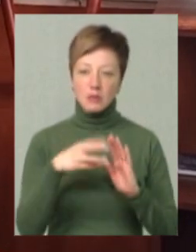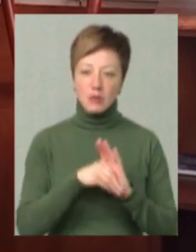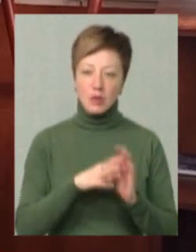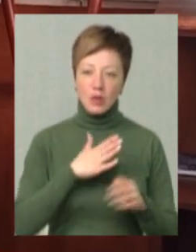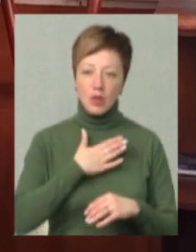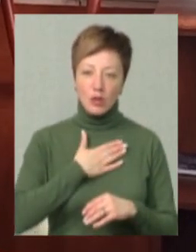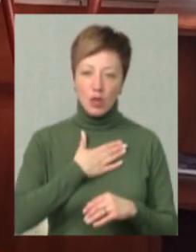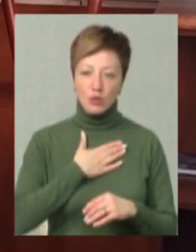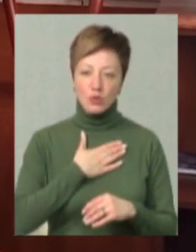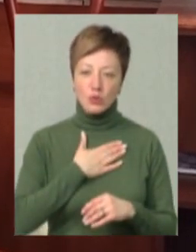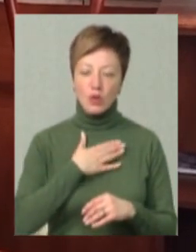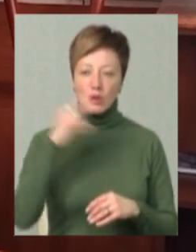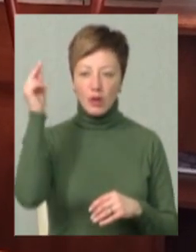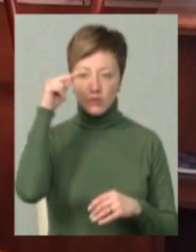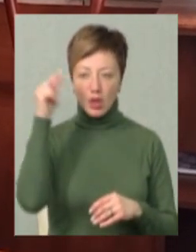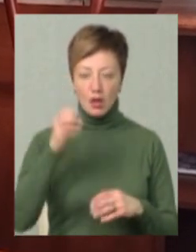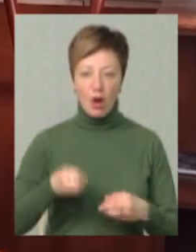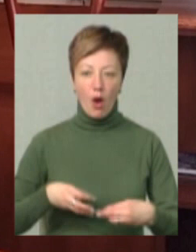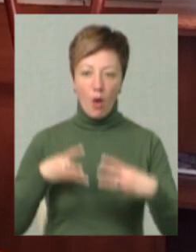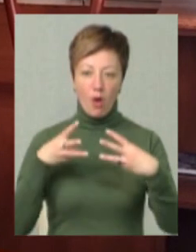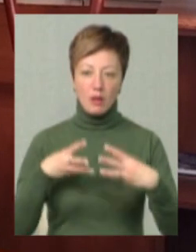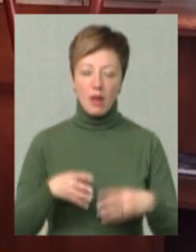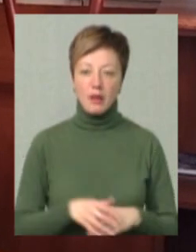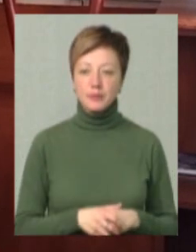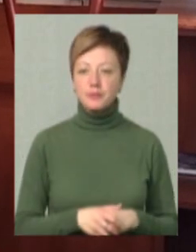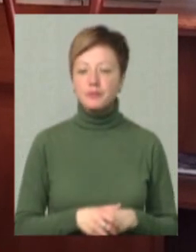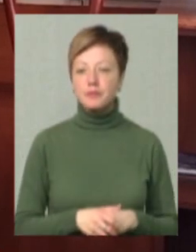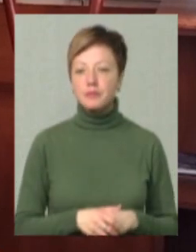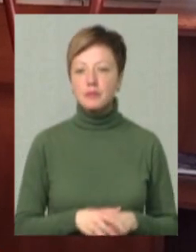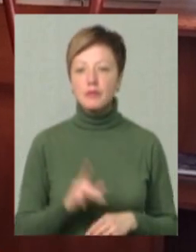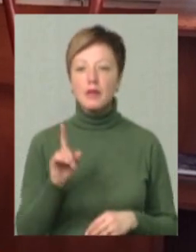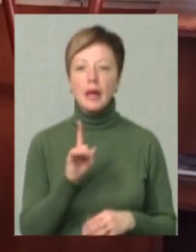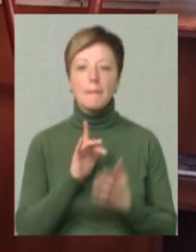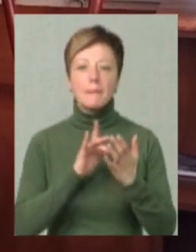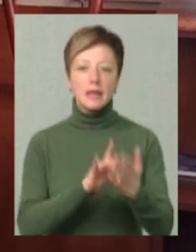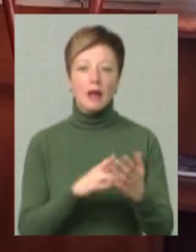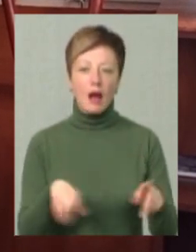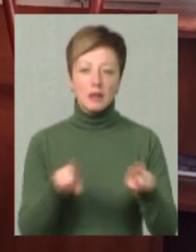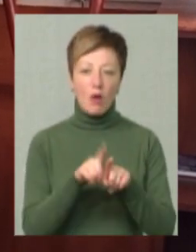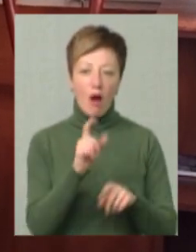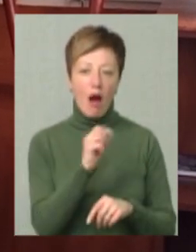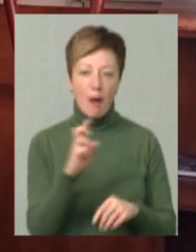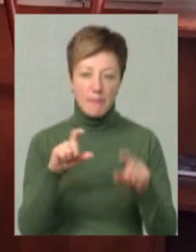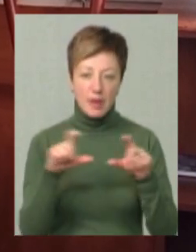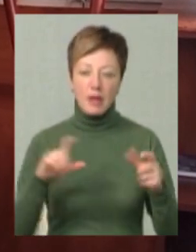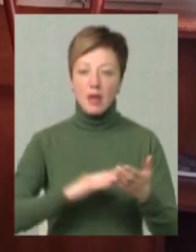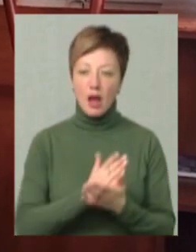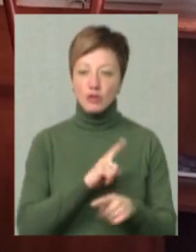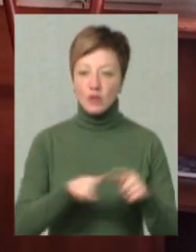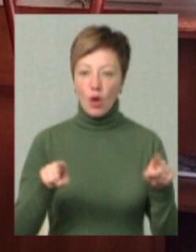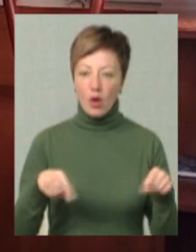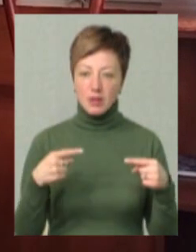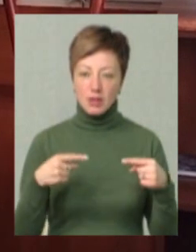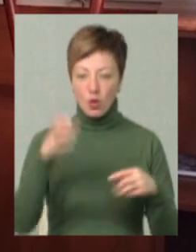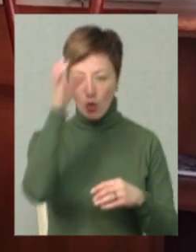нашого навчання онлайн. І мета такого хабу – це якісна та швидка